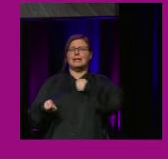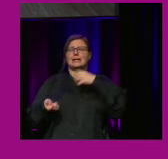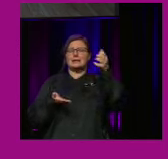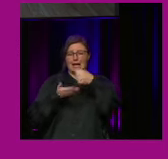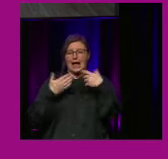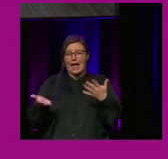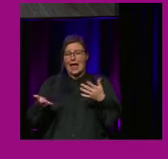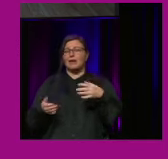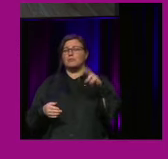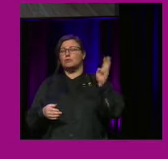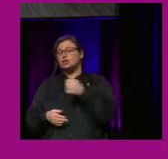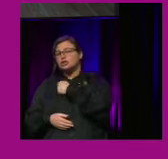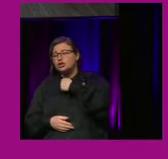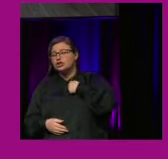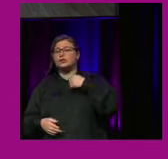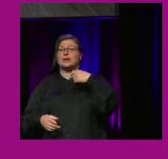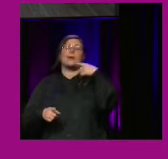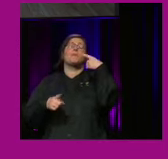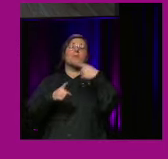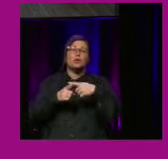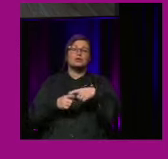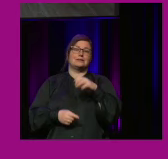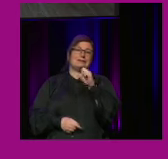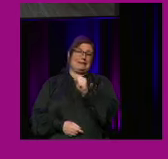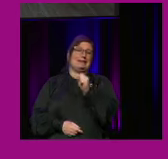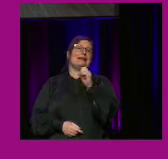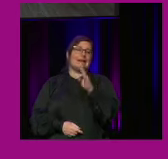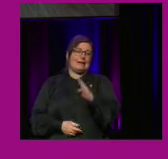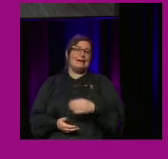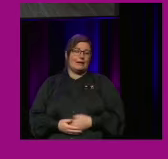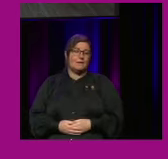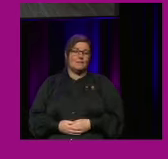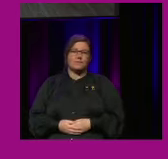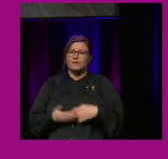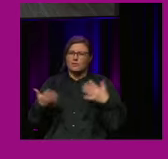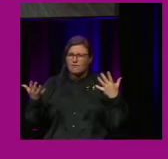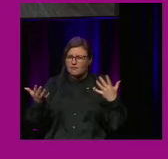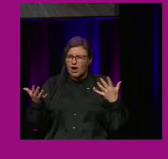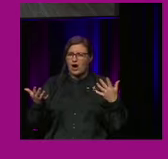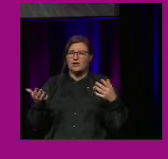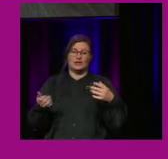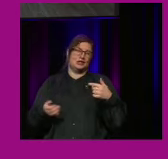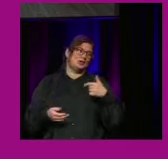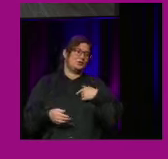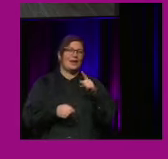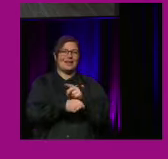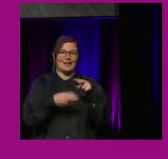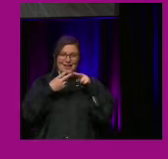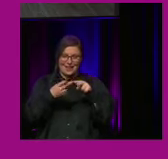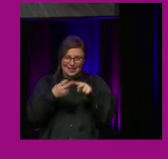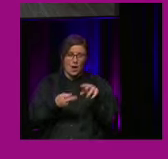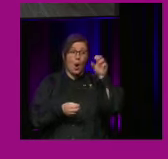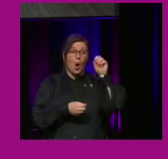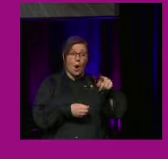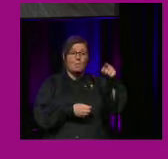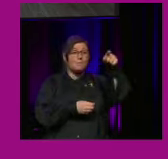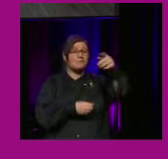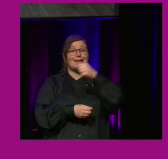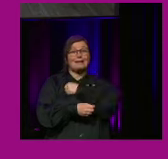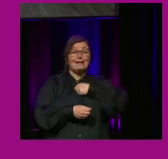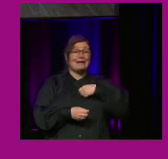styrelsen. Och det innebär självklart att om man får, som jag säger hela tiden, en auktoritär